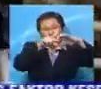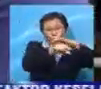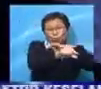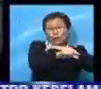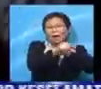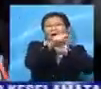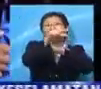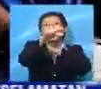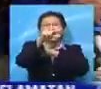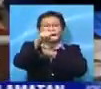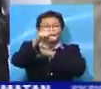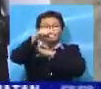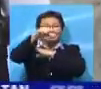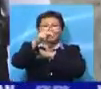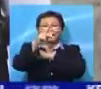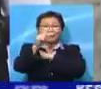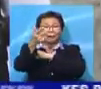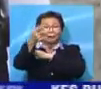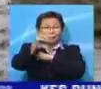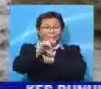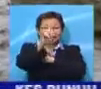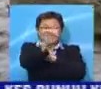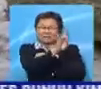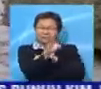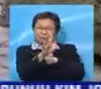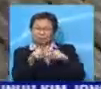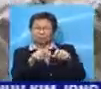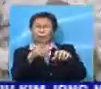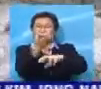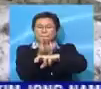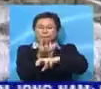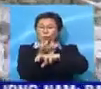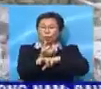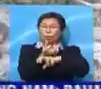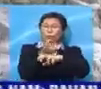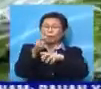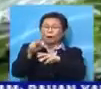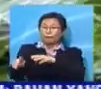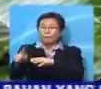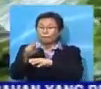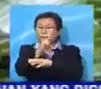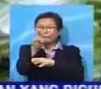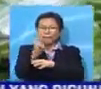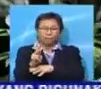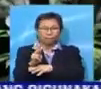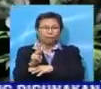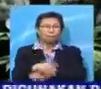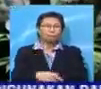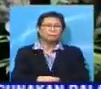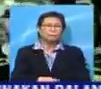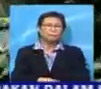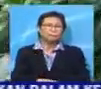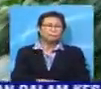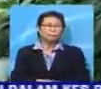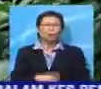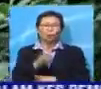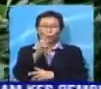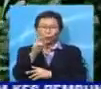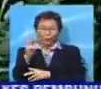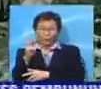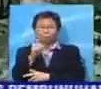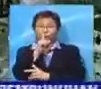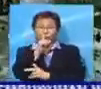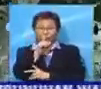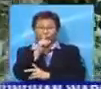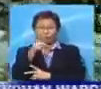berada dalam Banjaran Akawan adalah salah satu daripada Gua Batu Kapur Formasi Setul. Okey.